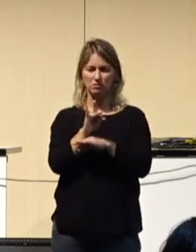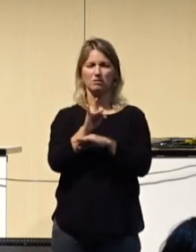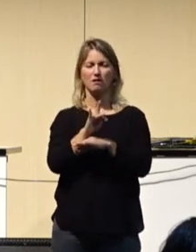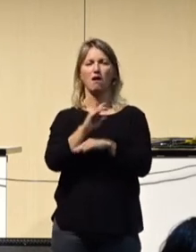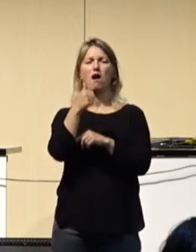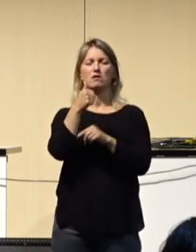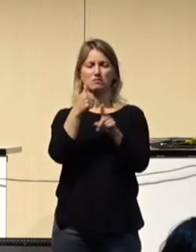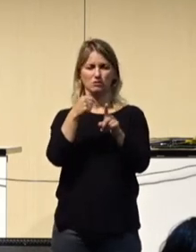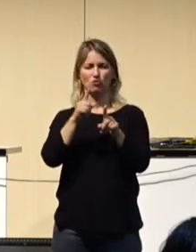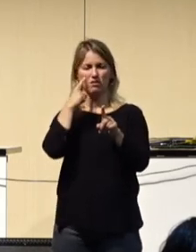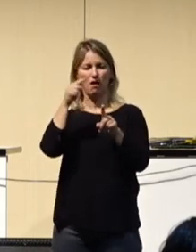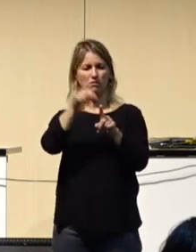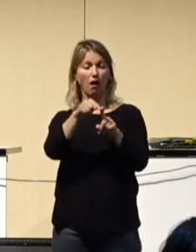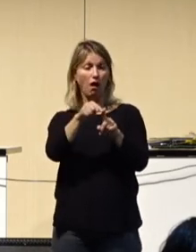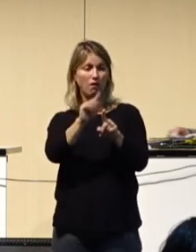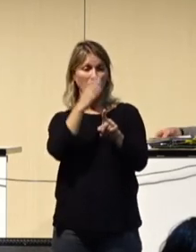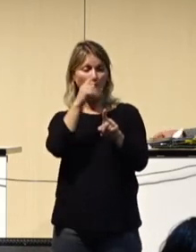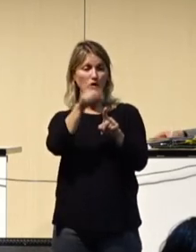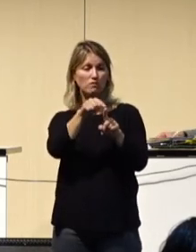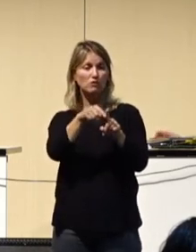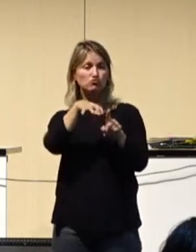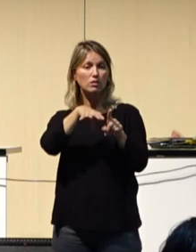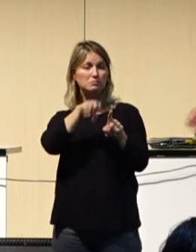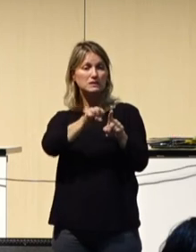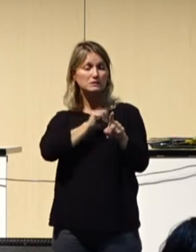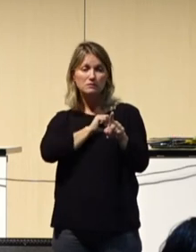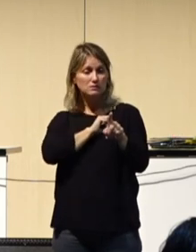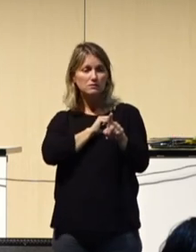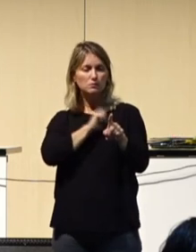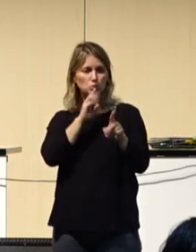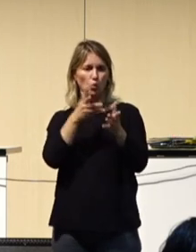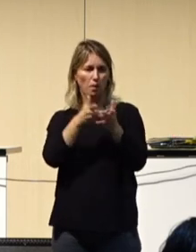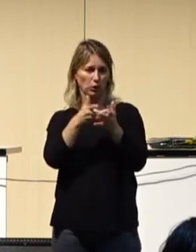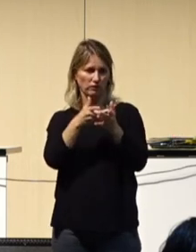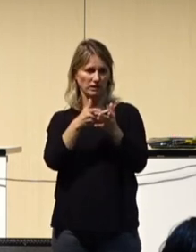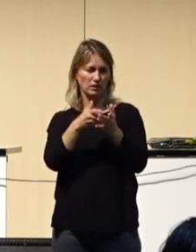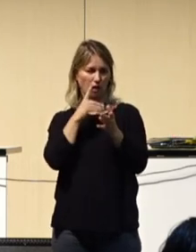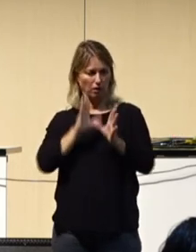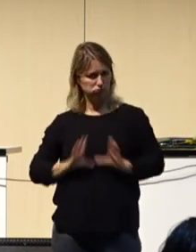Stadtrat auffällt, da ist ja ein Grundstück, das ist im städtischen Besitz, das sollte man doch mal prüfen.